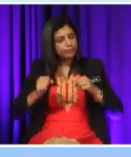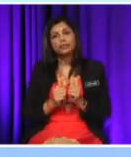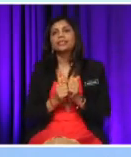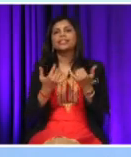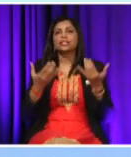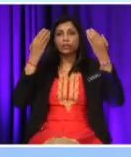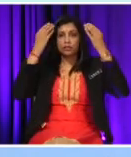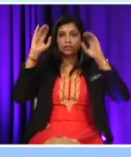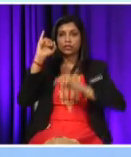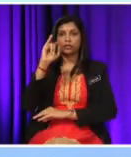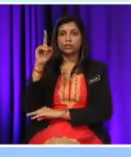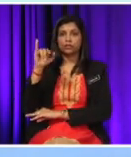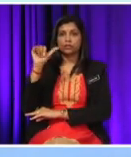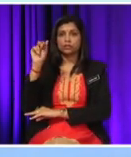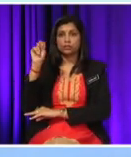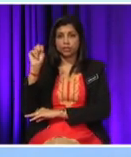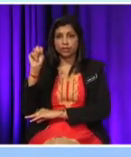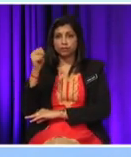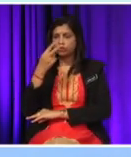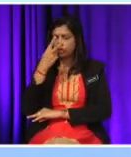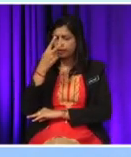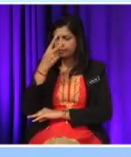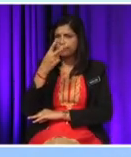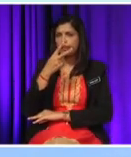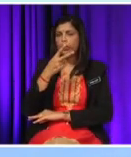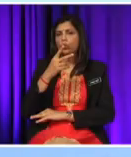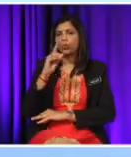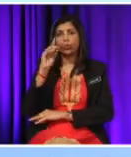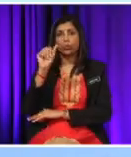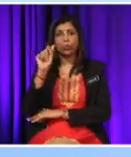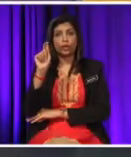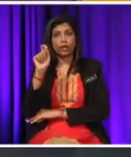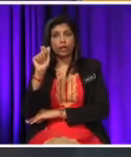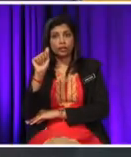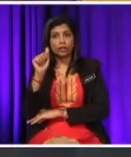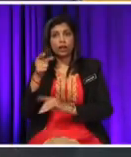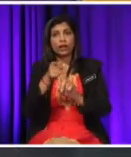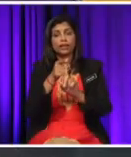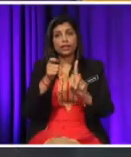kita analisis data eksperimen tuh betul guys